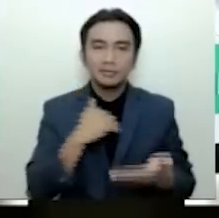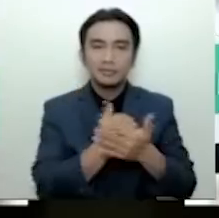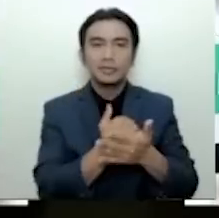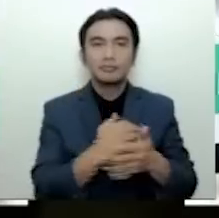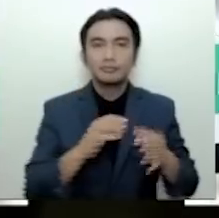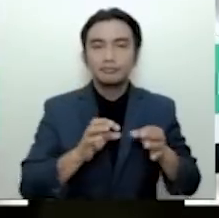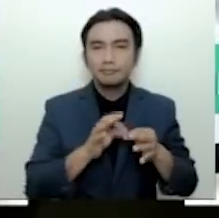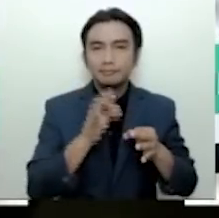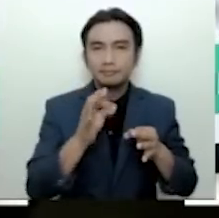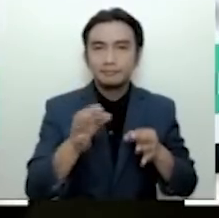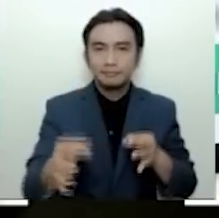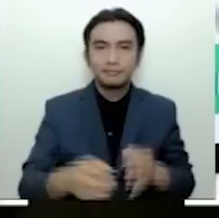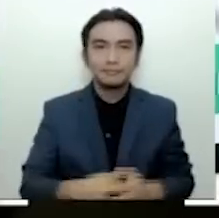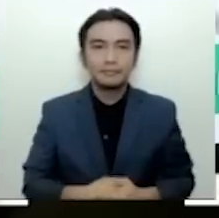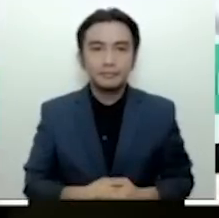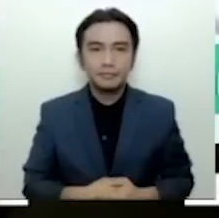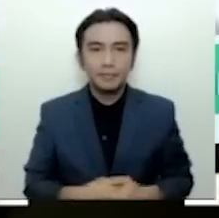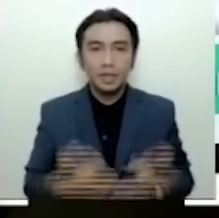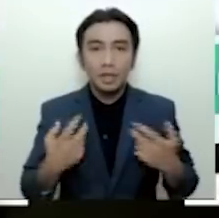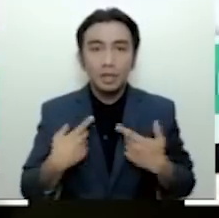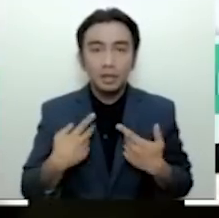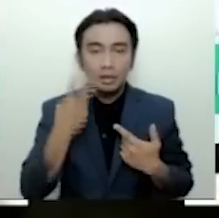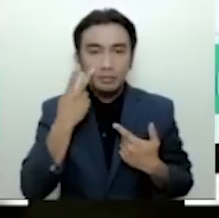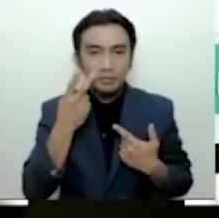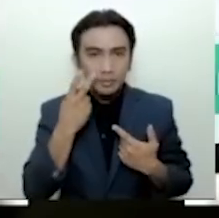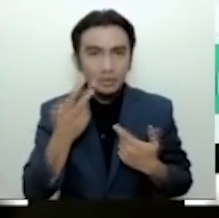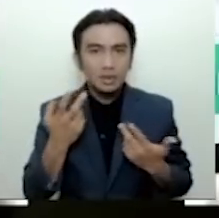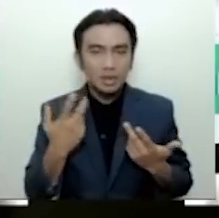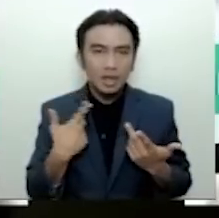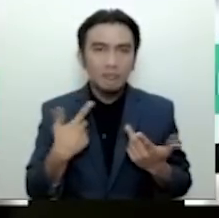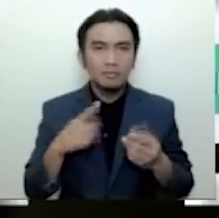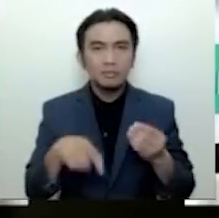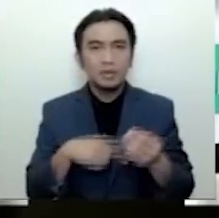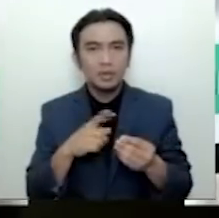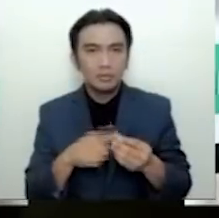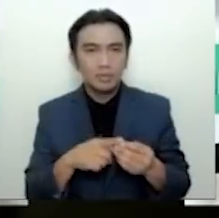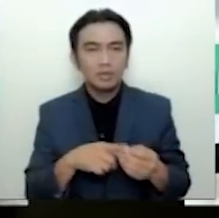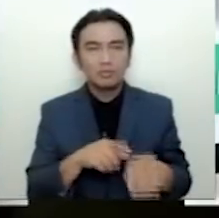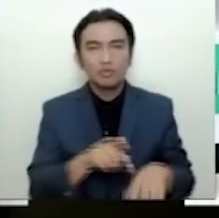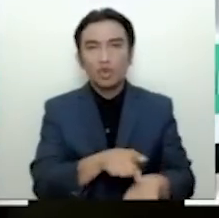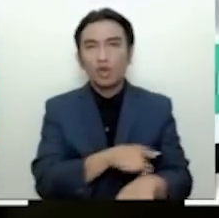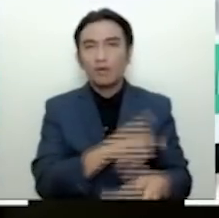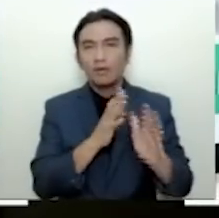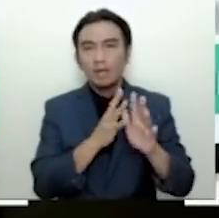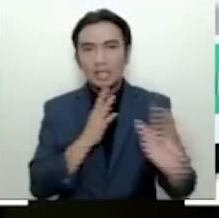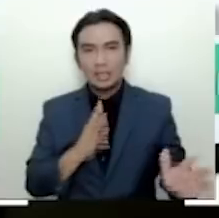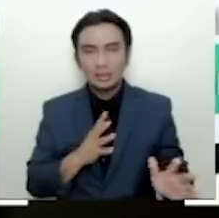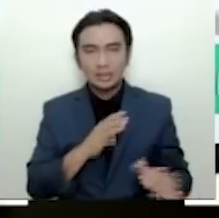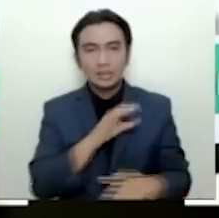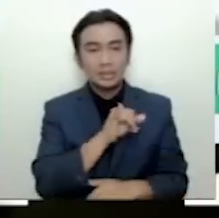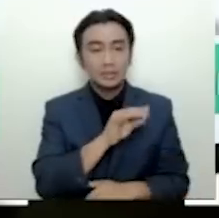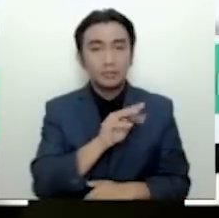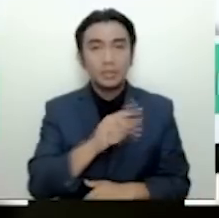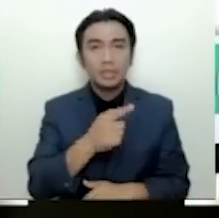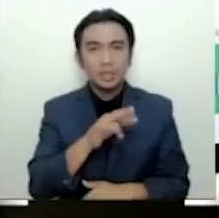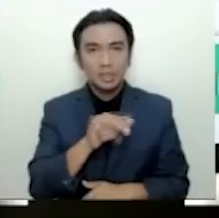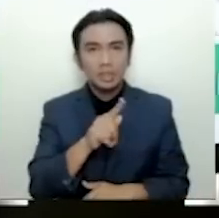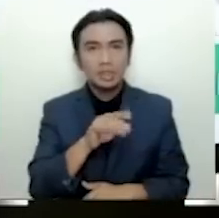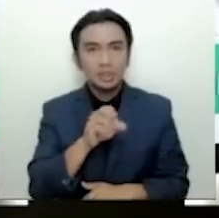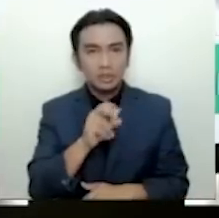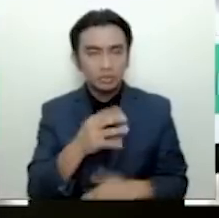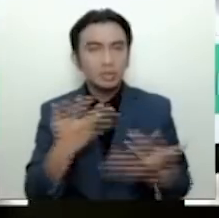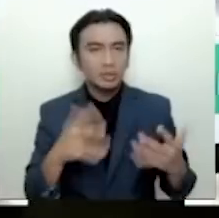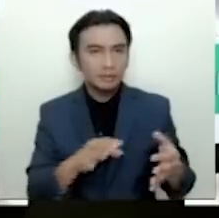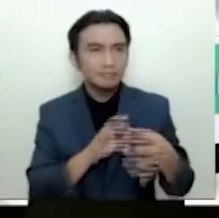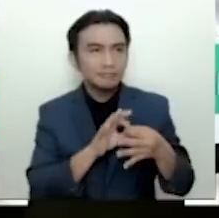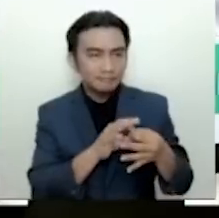and weeks, we've seen that the lines could get long sa immigration. At nakipag-ugnayan naman po tayo sa office nila, Commissioner Tansinko. Maganda po ang